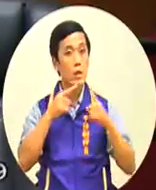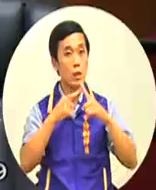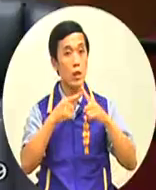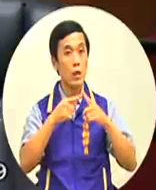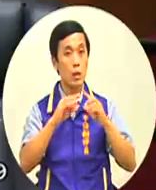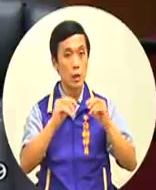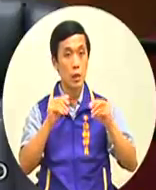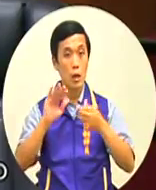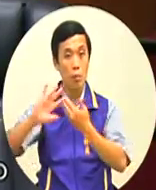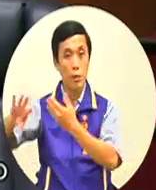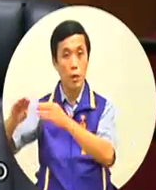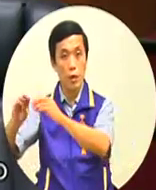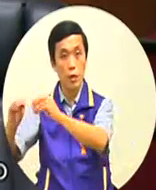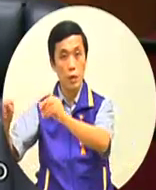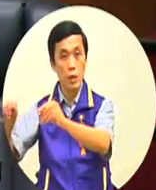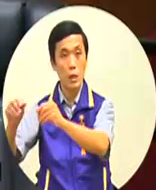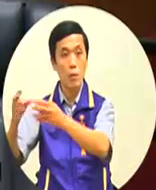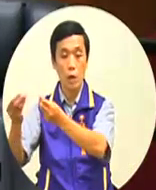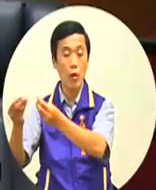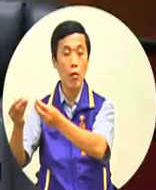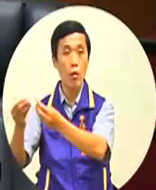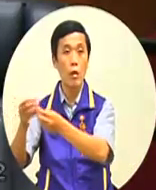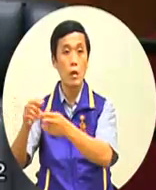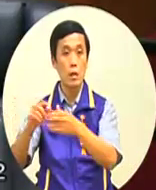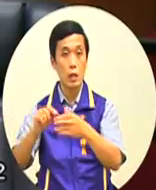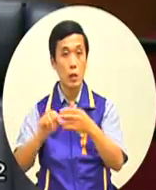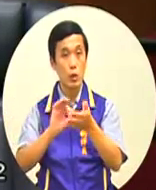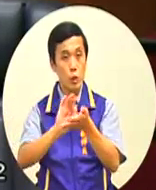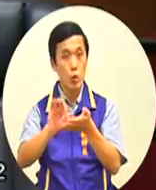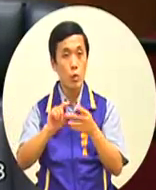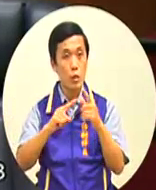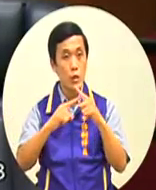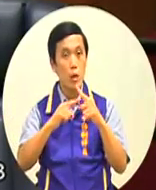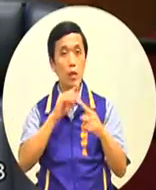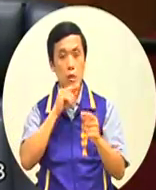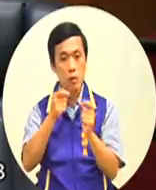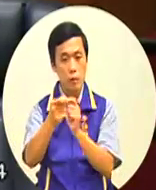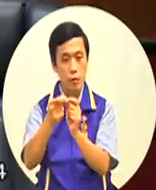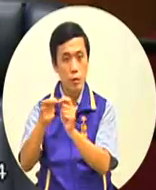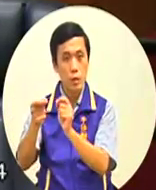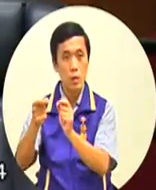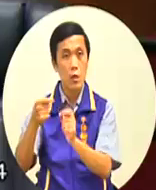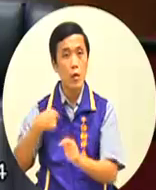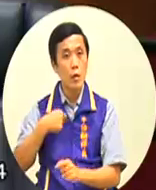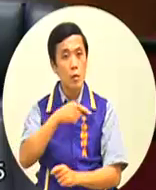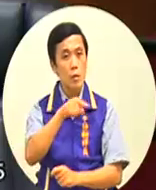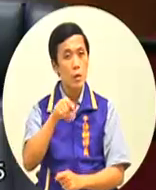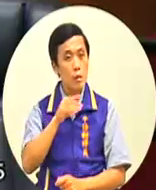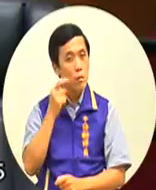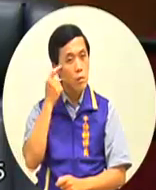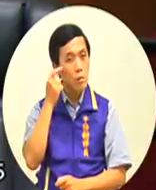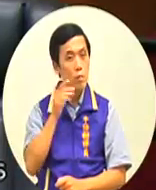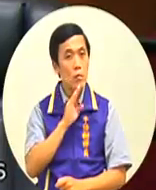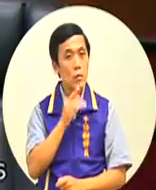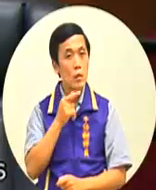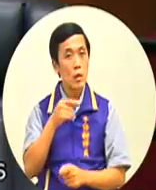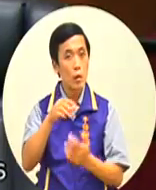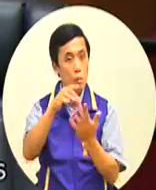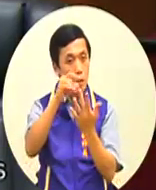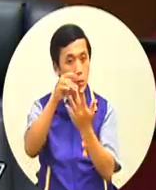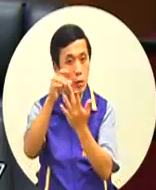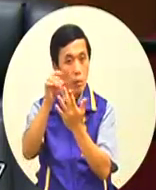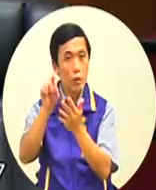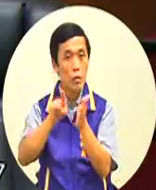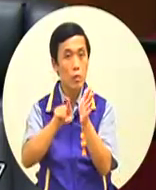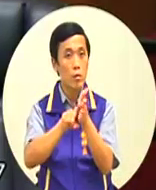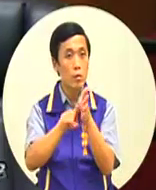别人的土地，但是使用的人是周边的，所以我刚才提到说是不是我们要在筛选的时候是不